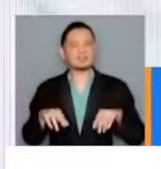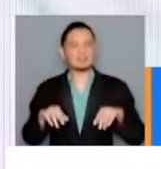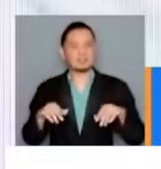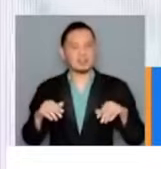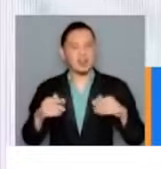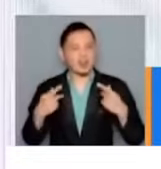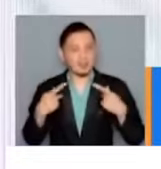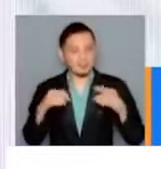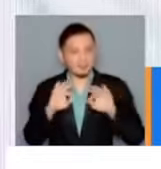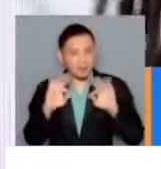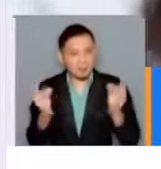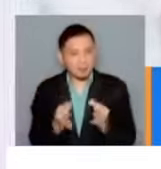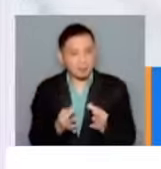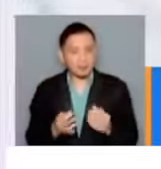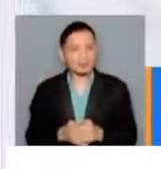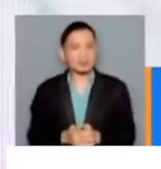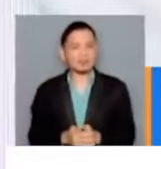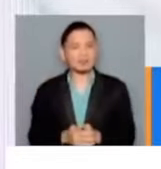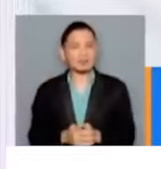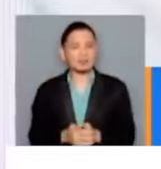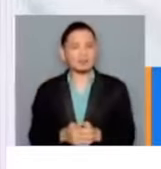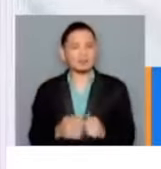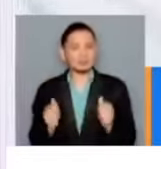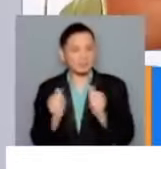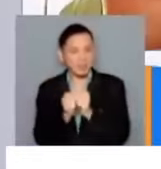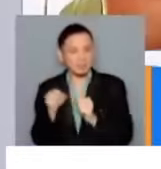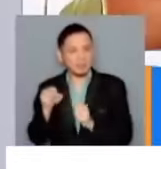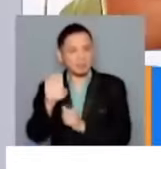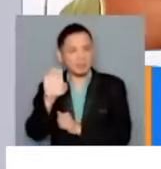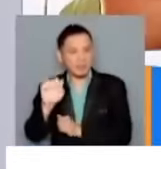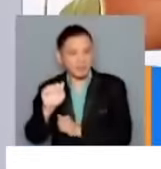future, makasama siya habang buhay.